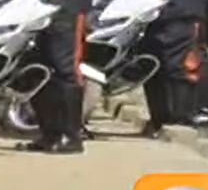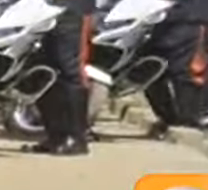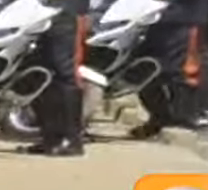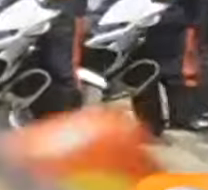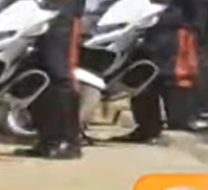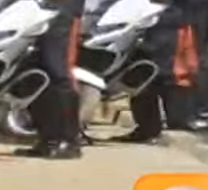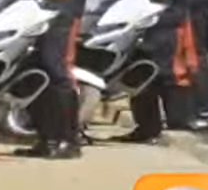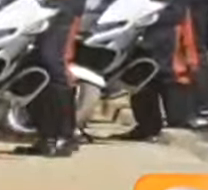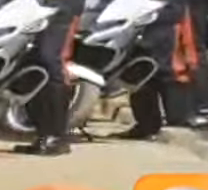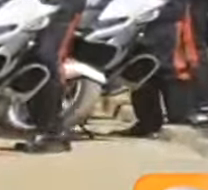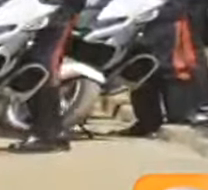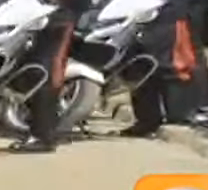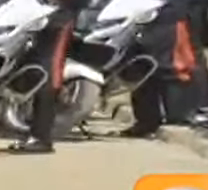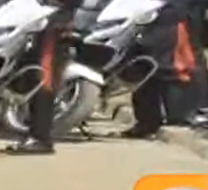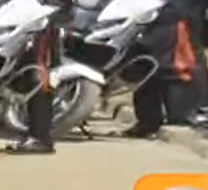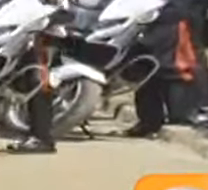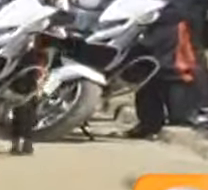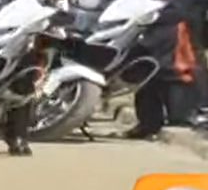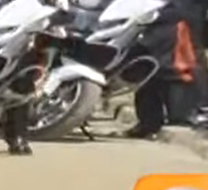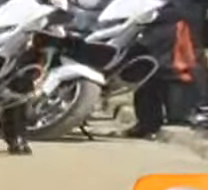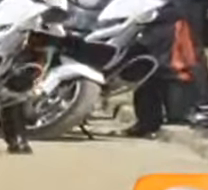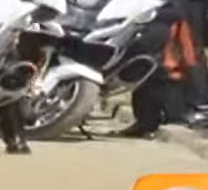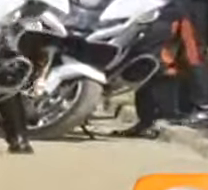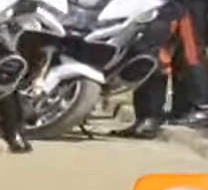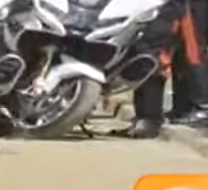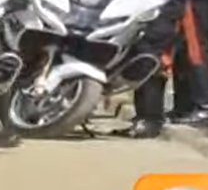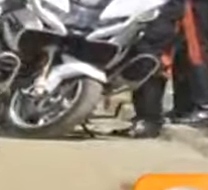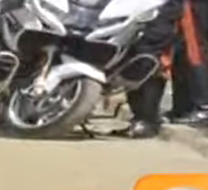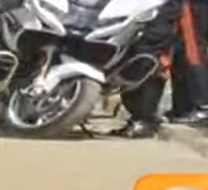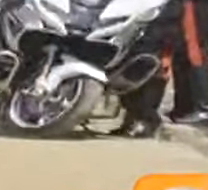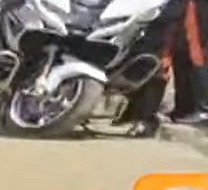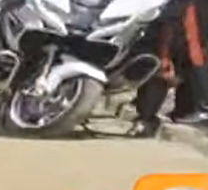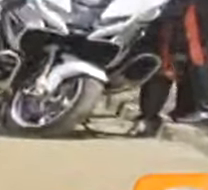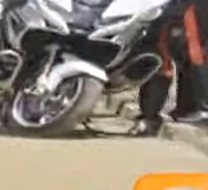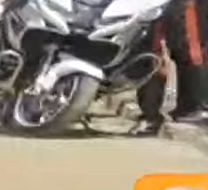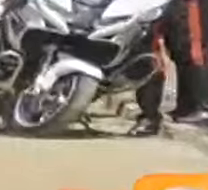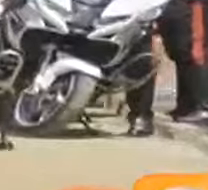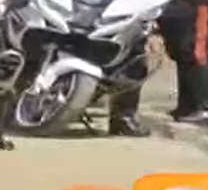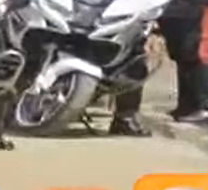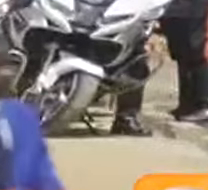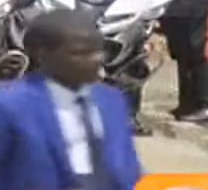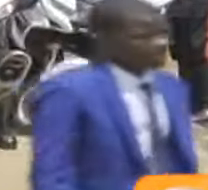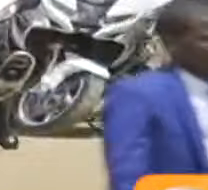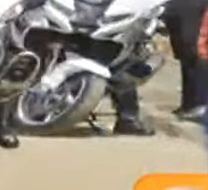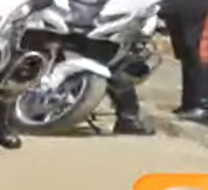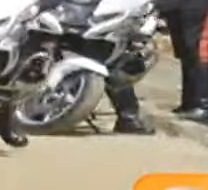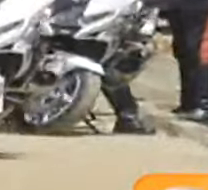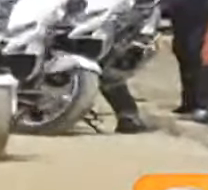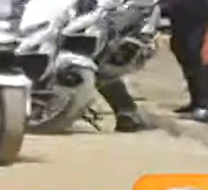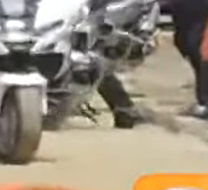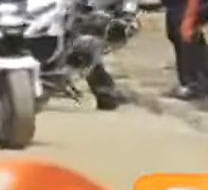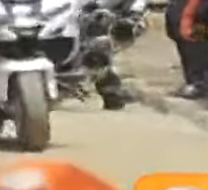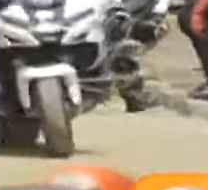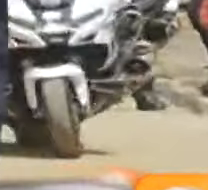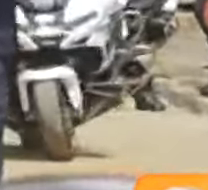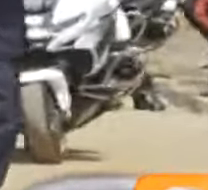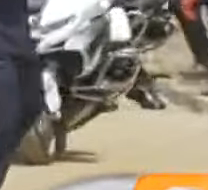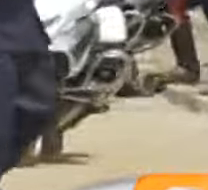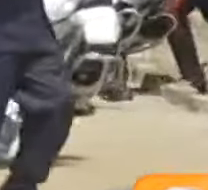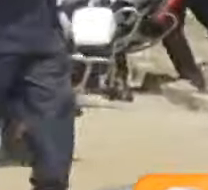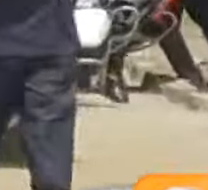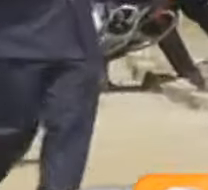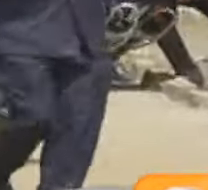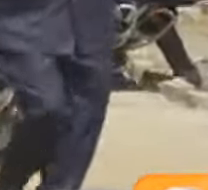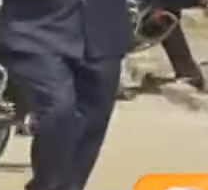Basi Mheshimiwa Rais, niombe kwa heshima tuweze kutulia, mwenzangu aweze kutupa itifaki ya